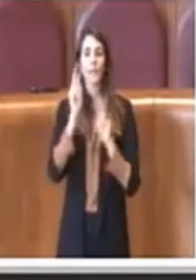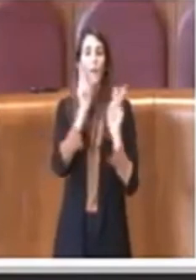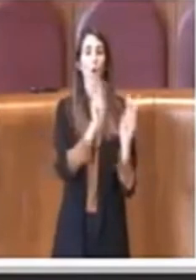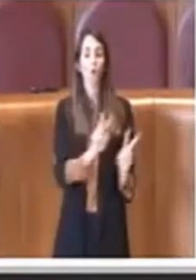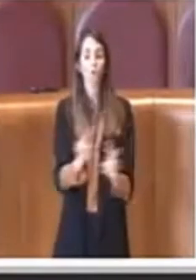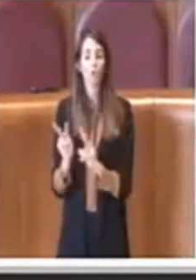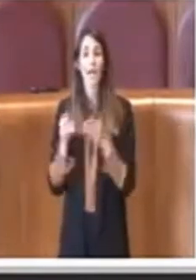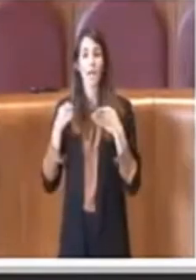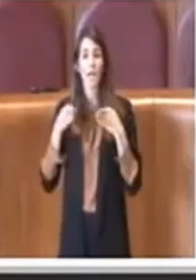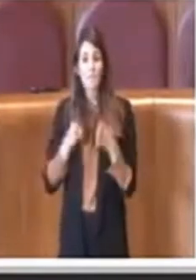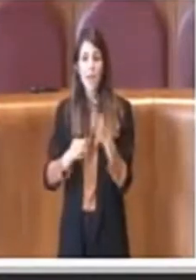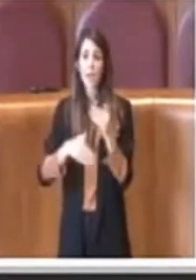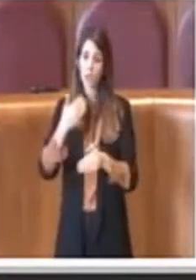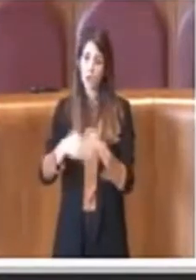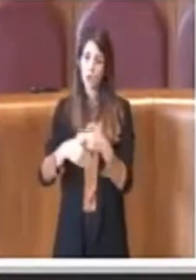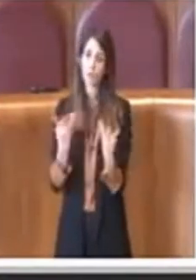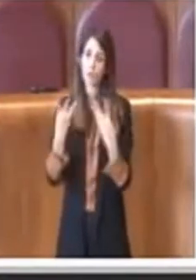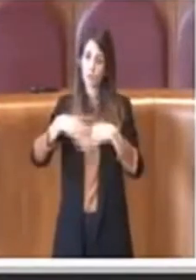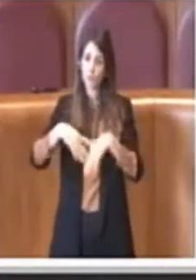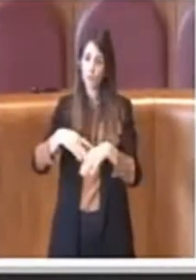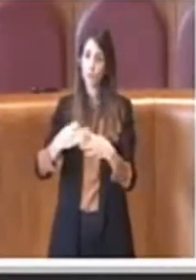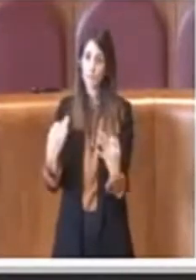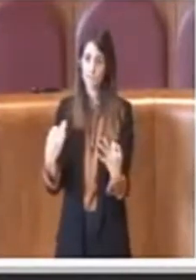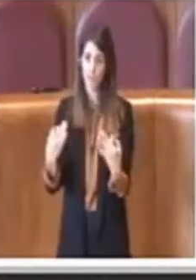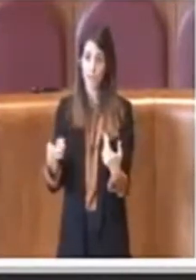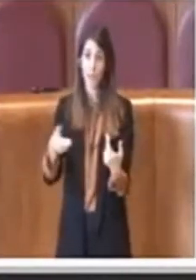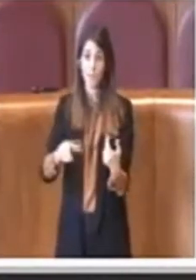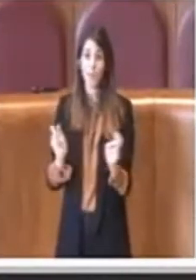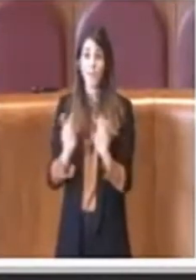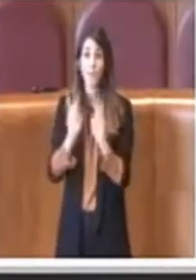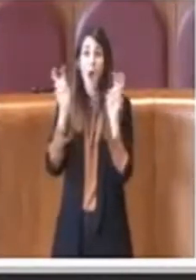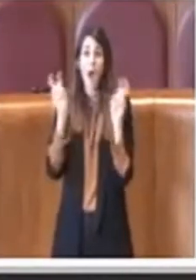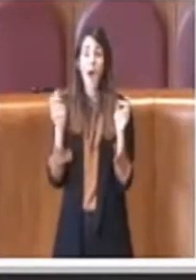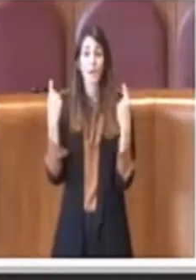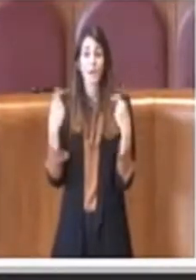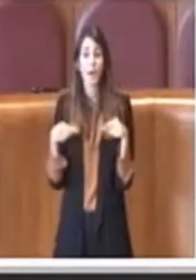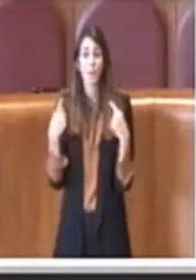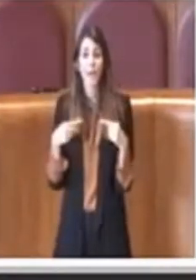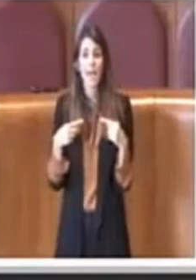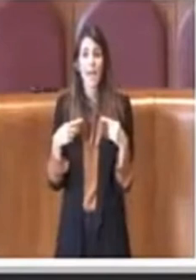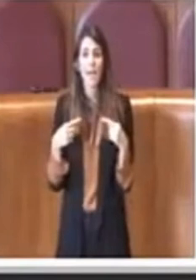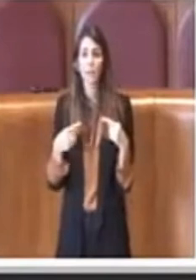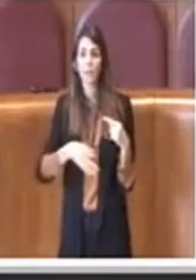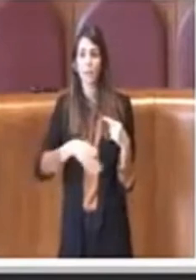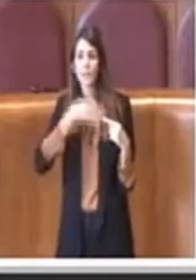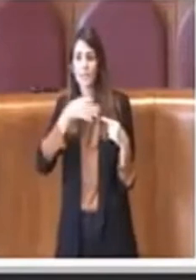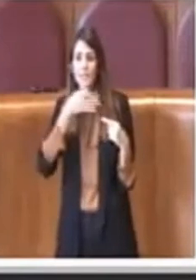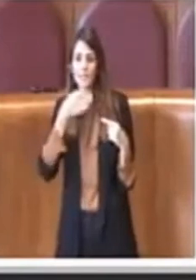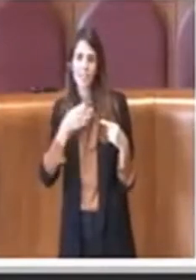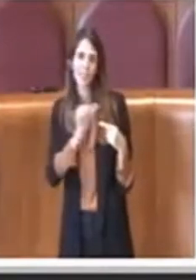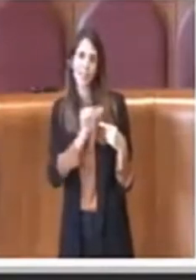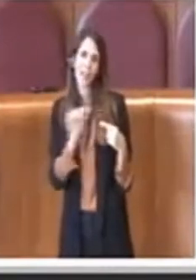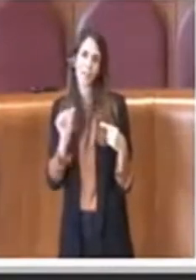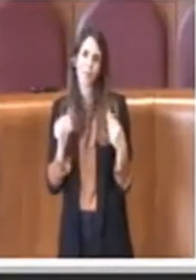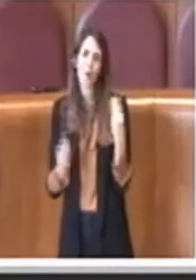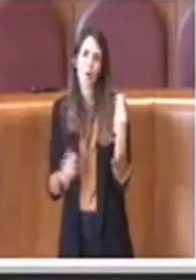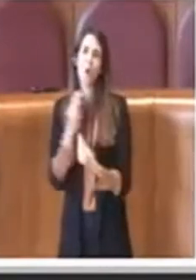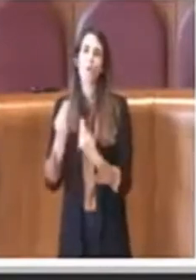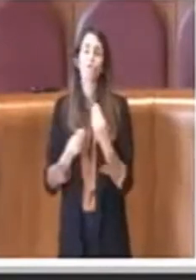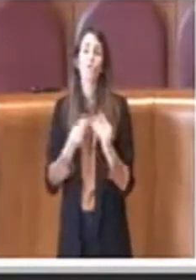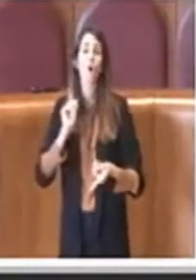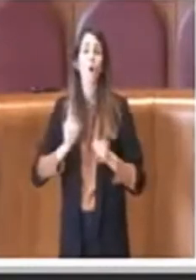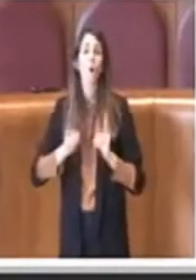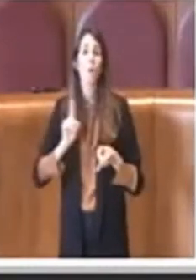compia trattandosi di un tema che va al di là delle singole posizioni politiche ma di un tema che